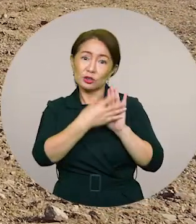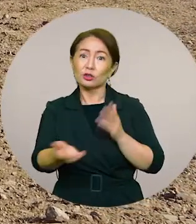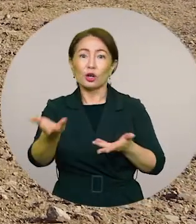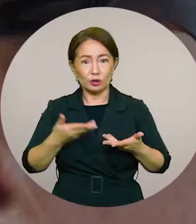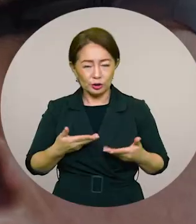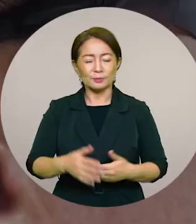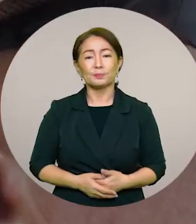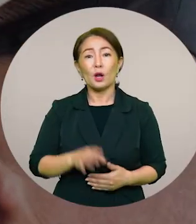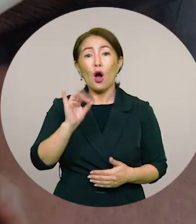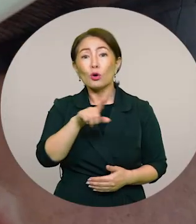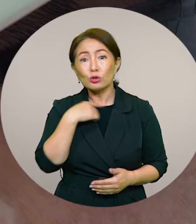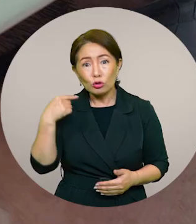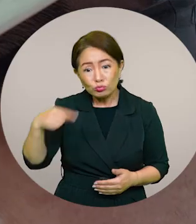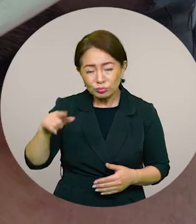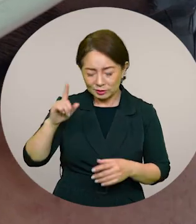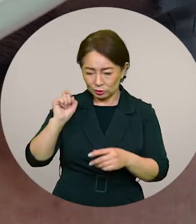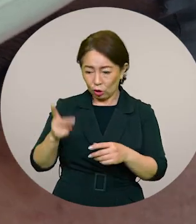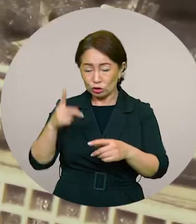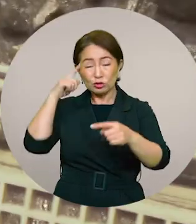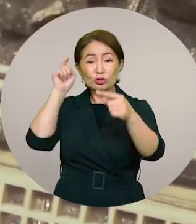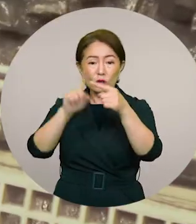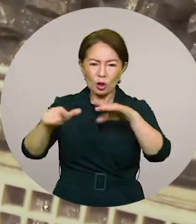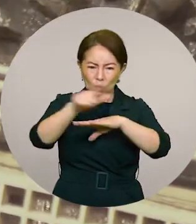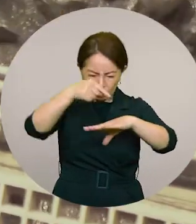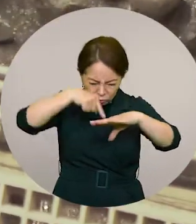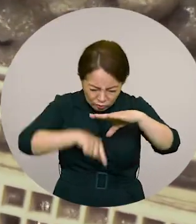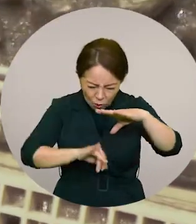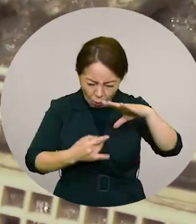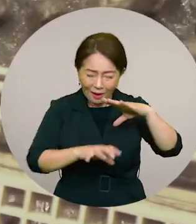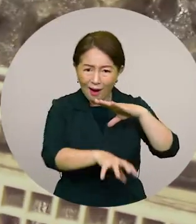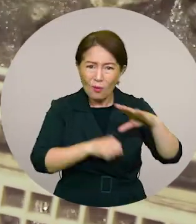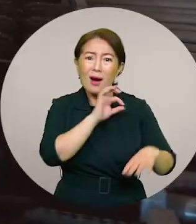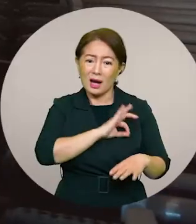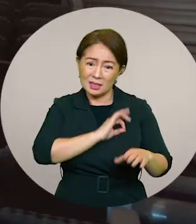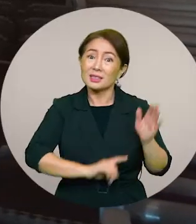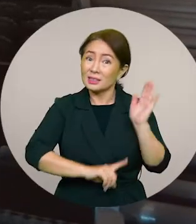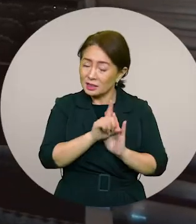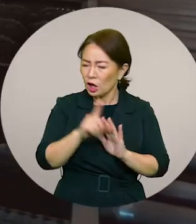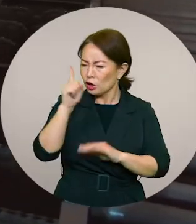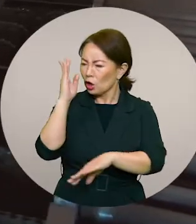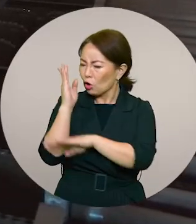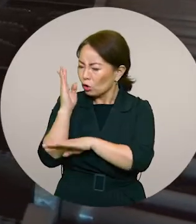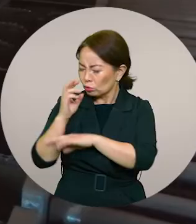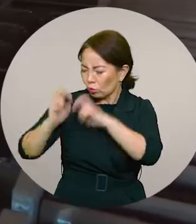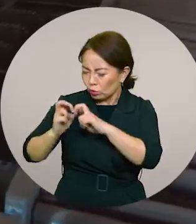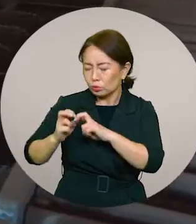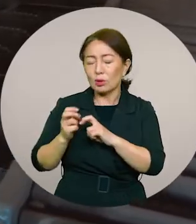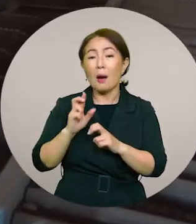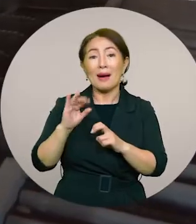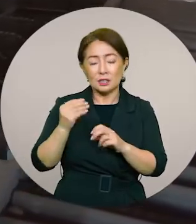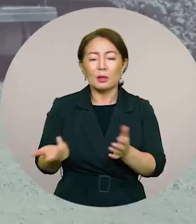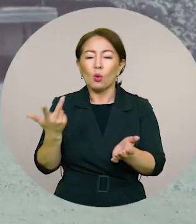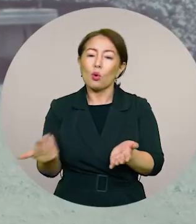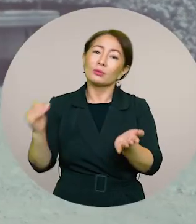мэдээж авчирна. Оюу толгойчдын дараагийн зорилго нь гүний уурхайг ашиглаж эхлэх. Ингэснээр нэг өдөрт боловсруулах баяжмлын хэмжээ 3 дахин